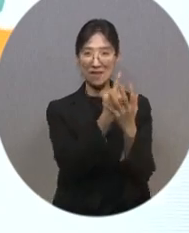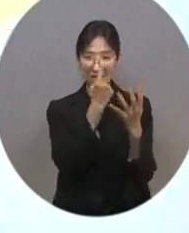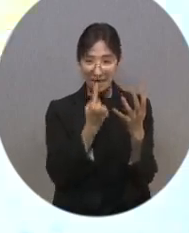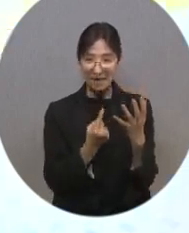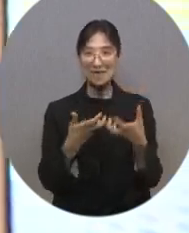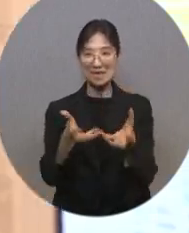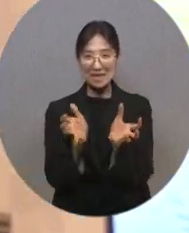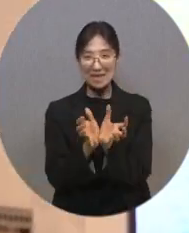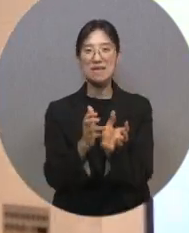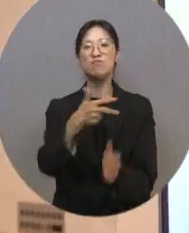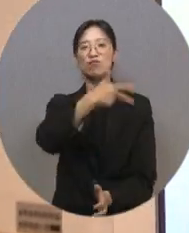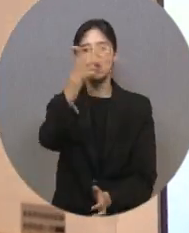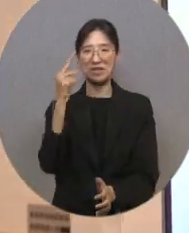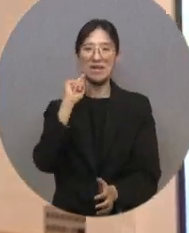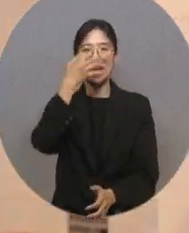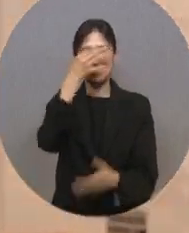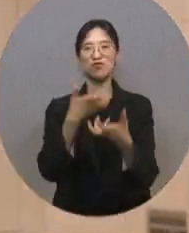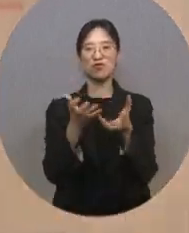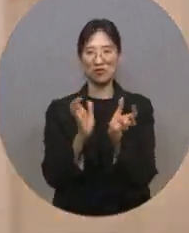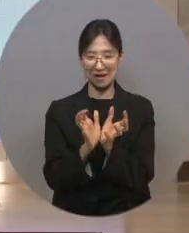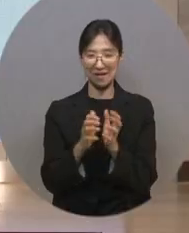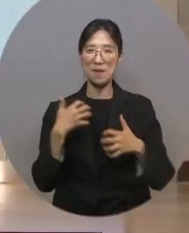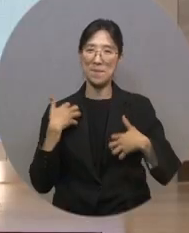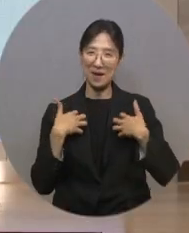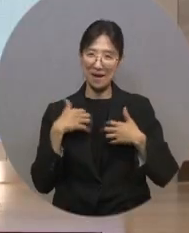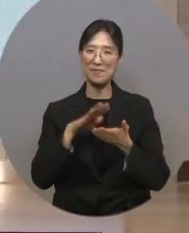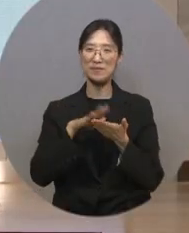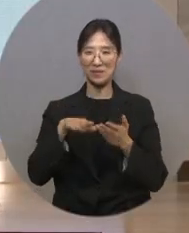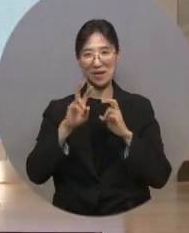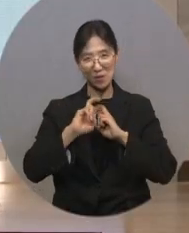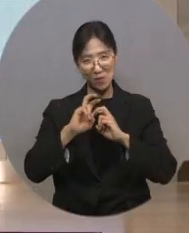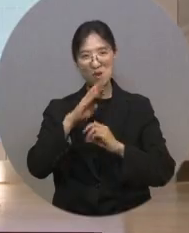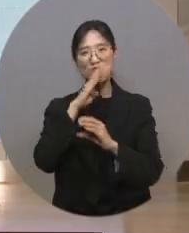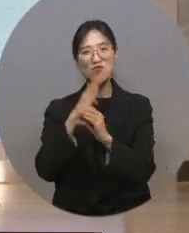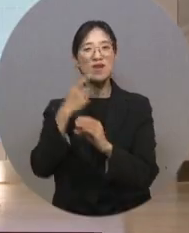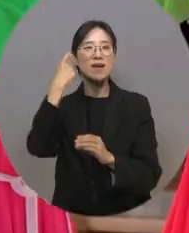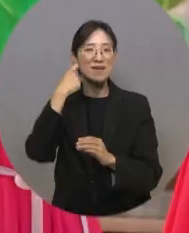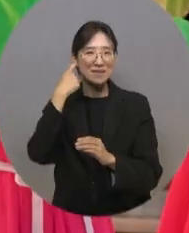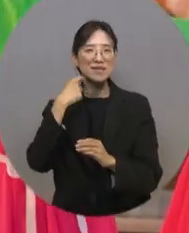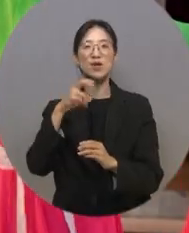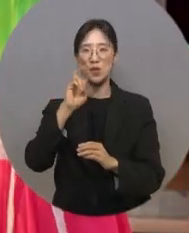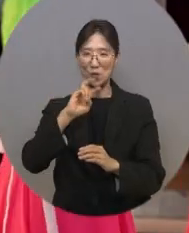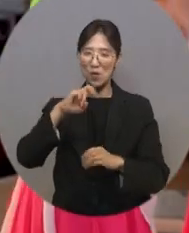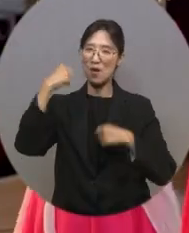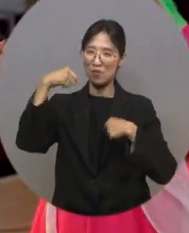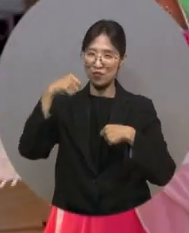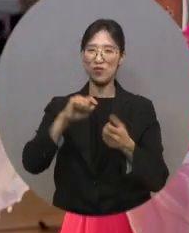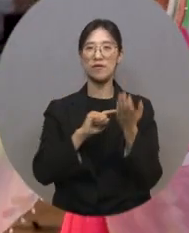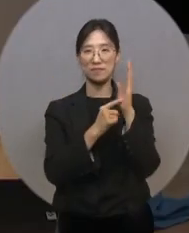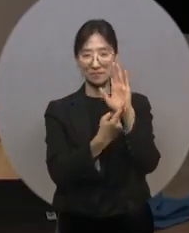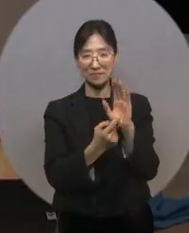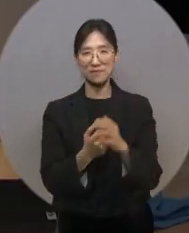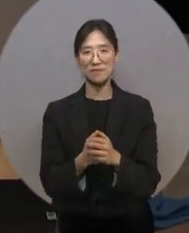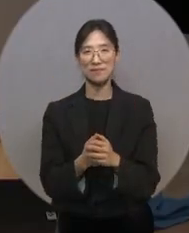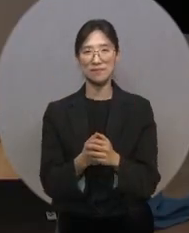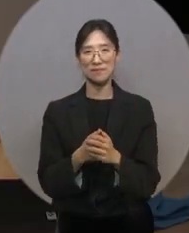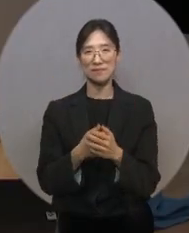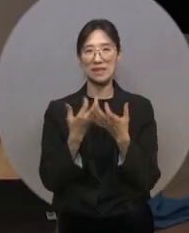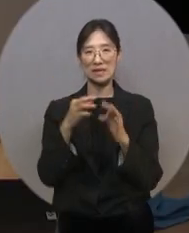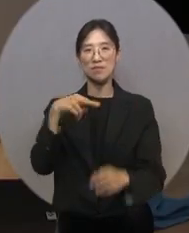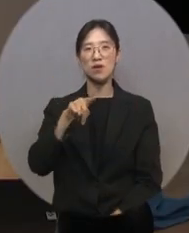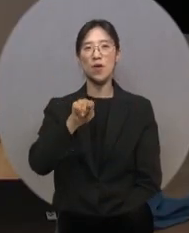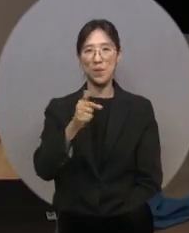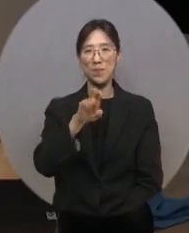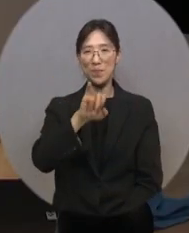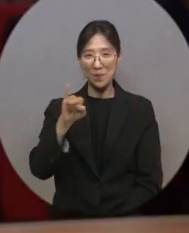예술단인 남북무지개예술단이 반갑습니다를 비롯해 북한의 정서를 낄 수 있는 노래와 무용 공연을 선보였고 이어 김선미